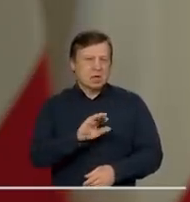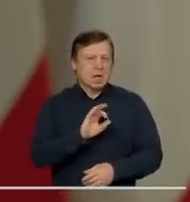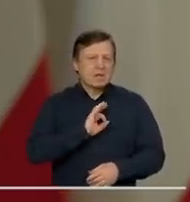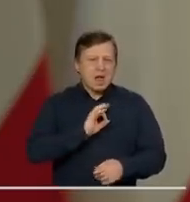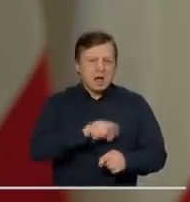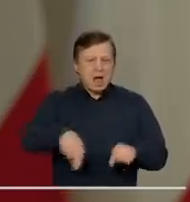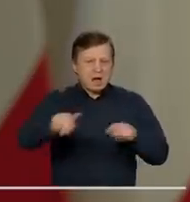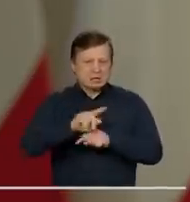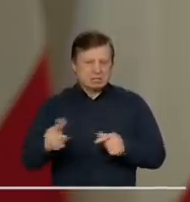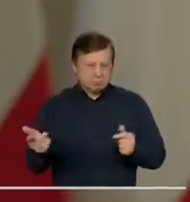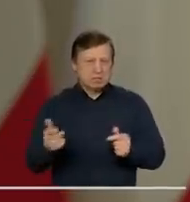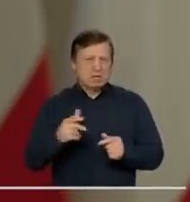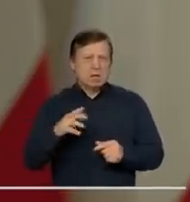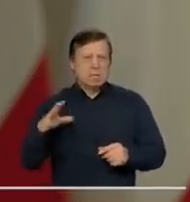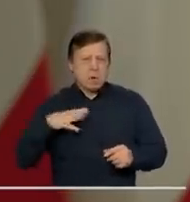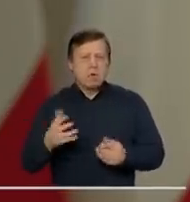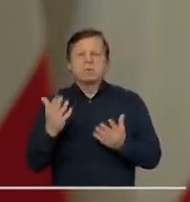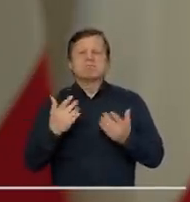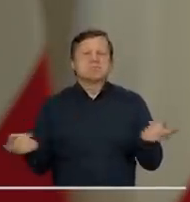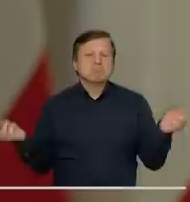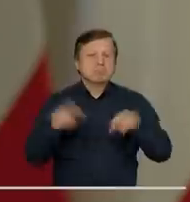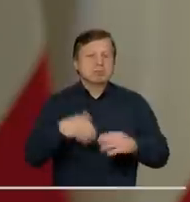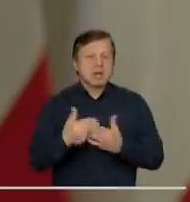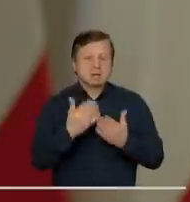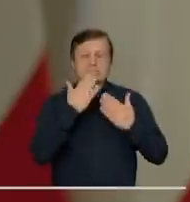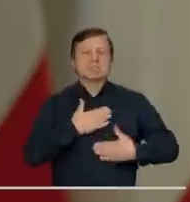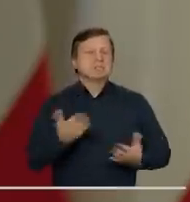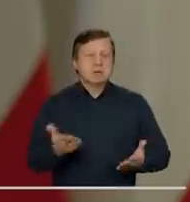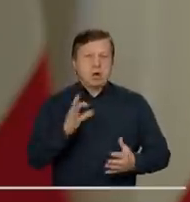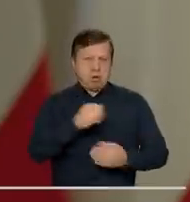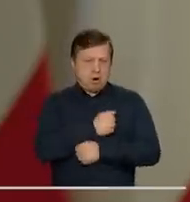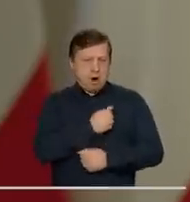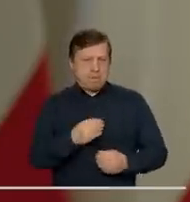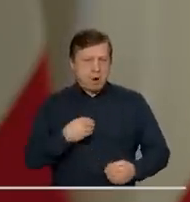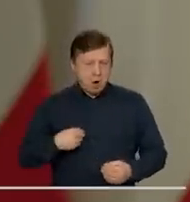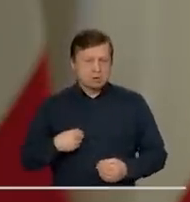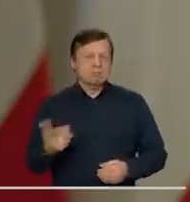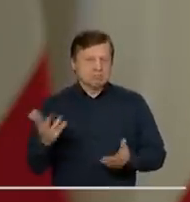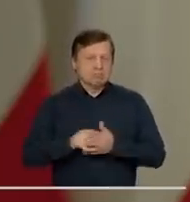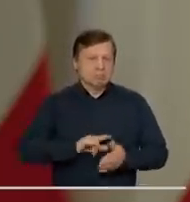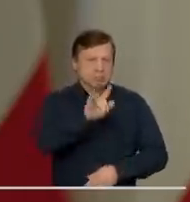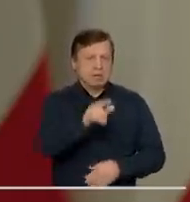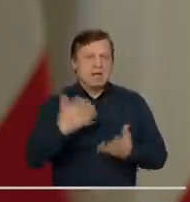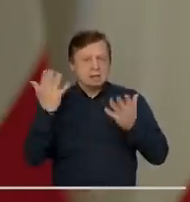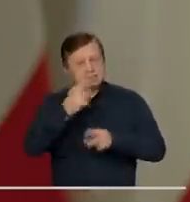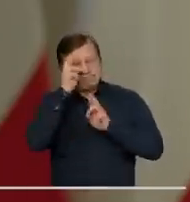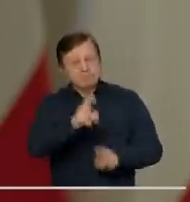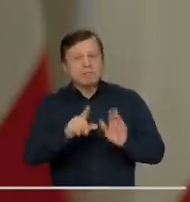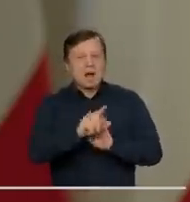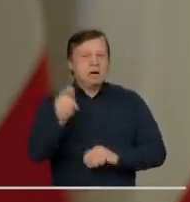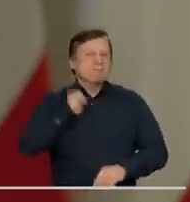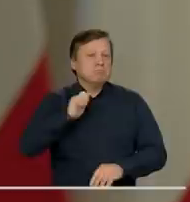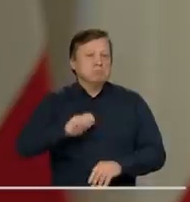poglądy, znalazł się w niej z pobudek patriotycznych. Kochał Polskę. Chciał oddać hołd naszym pomordowanym